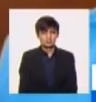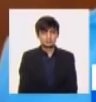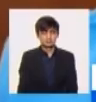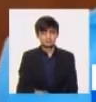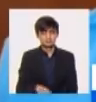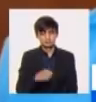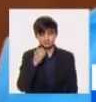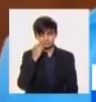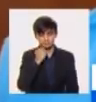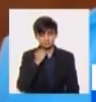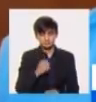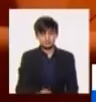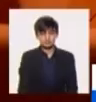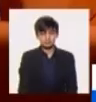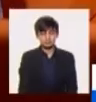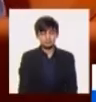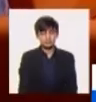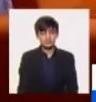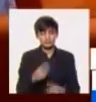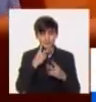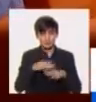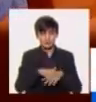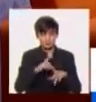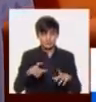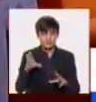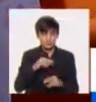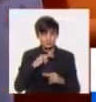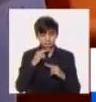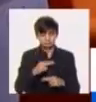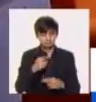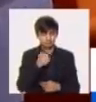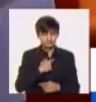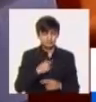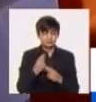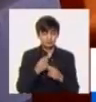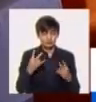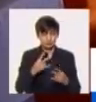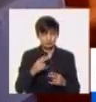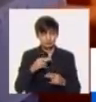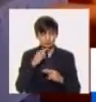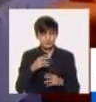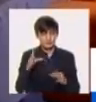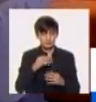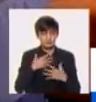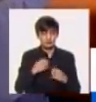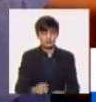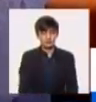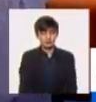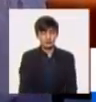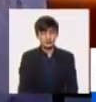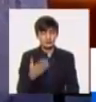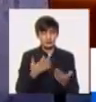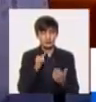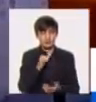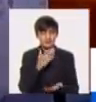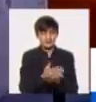сіздерге. Ал көрермендерімізге де сақтық шараларын сақтап жүру керектігін тағы да ескертеміз. Аман болыңыздар. Если у